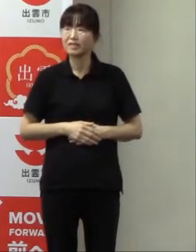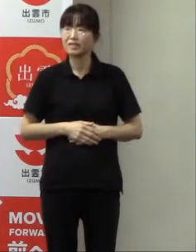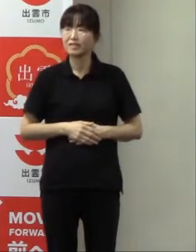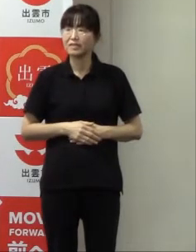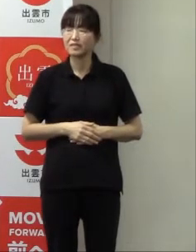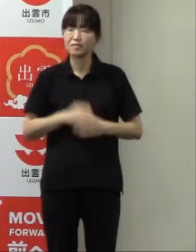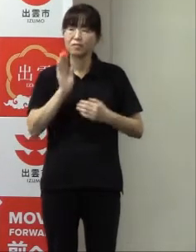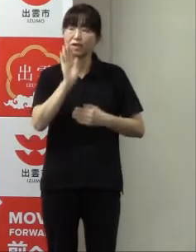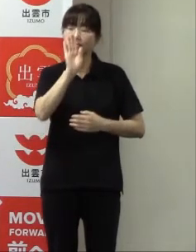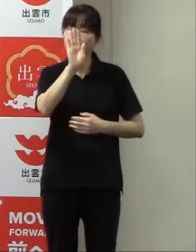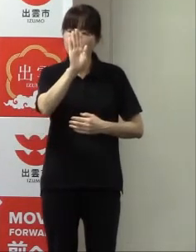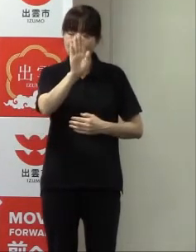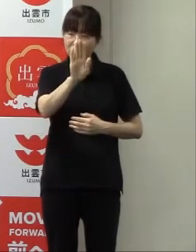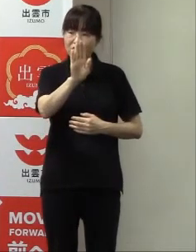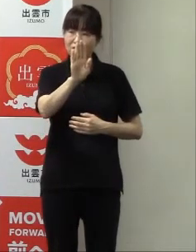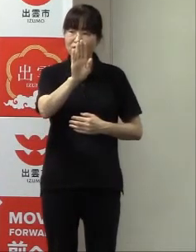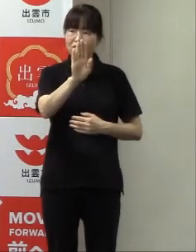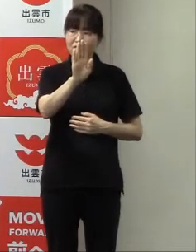今後